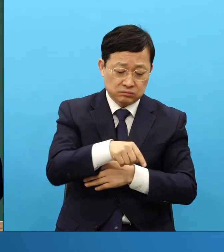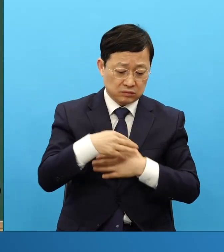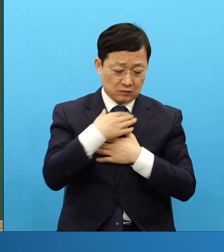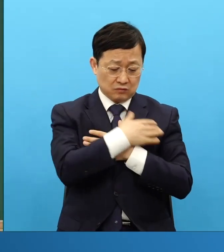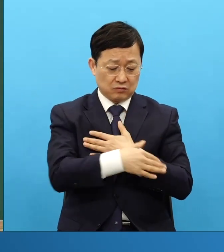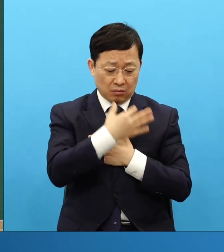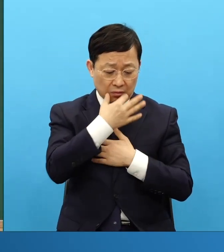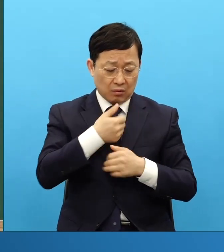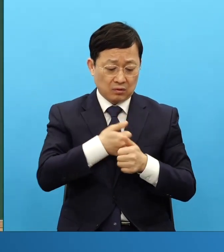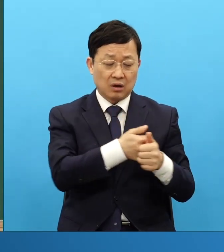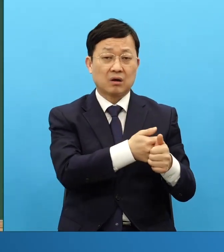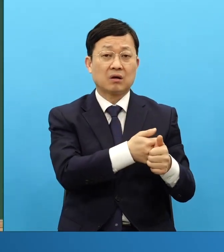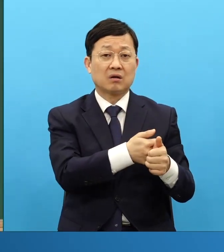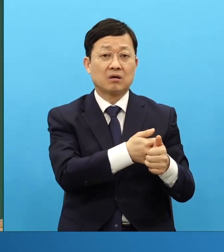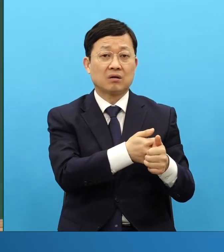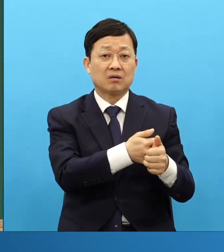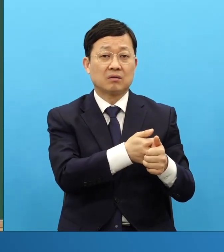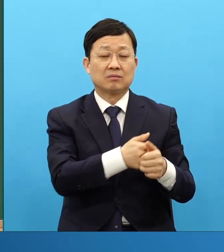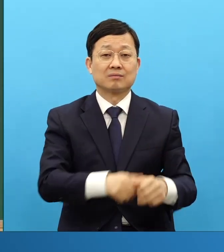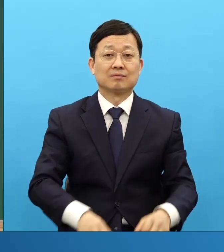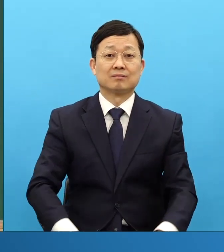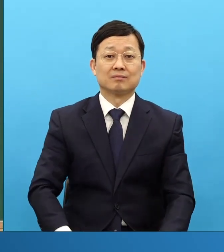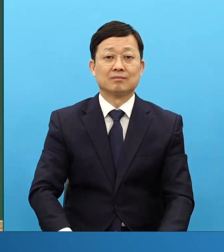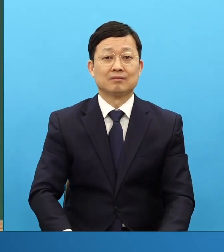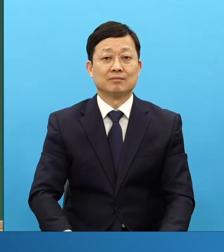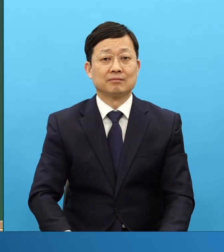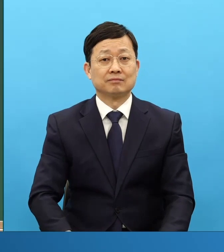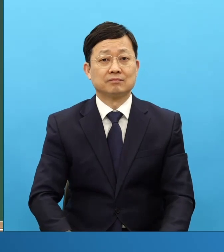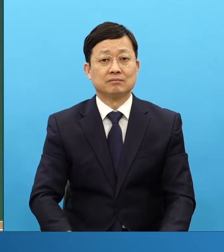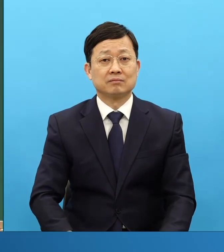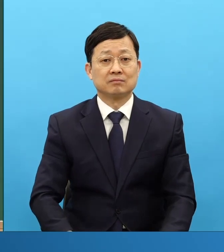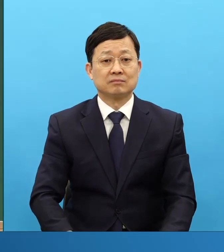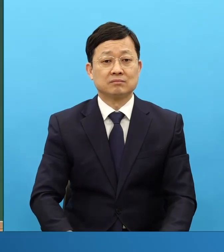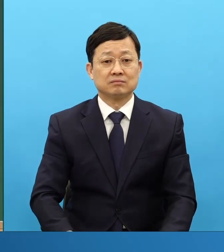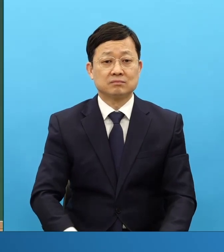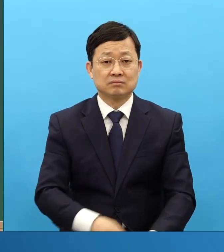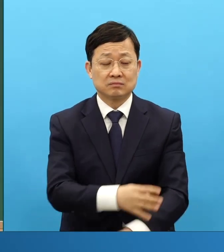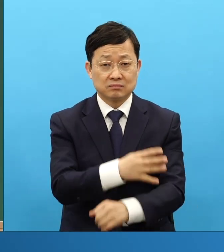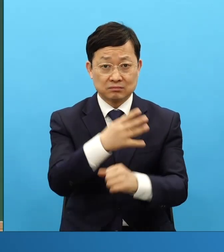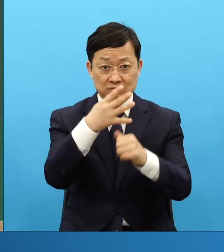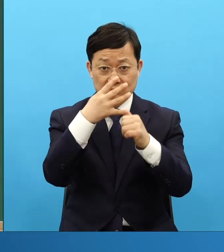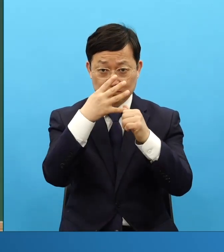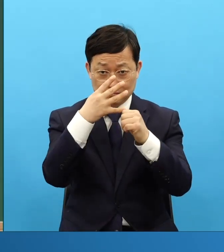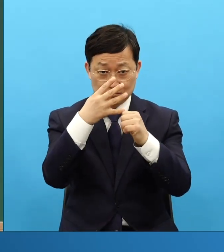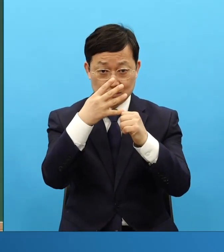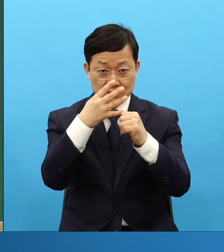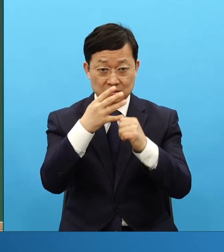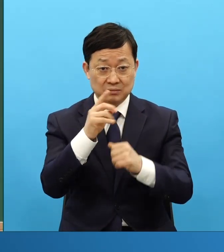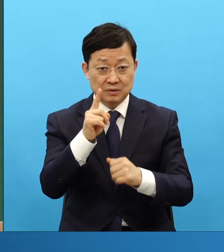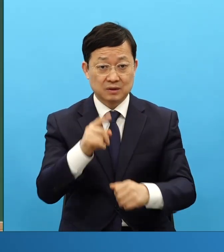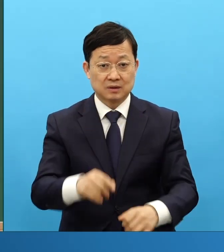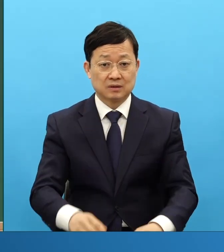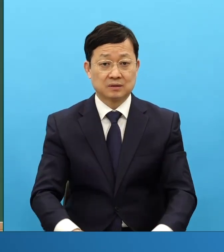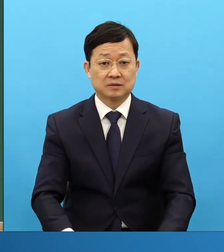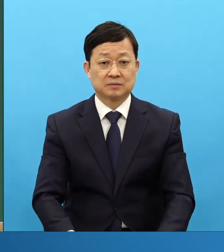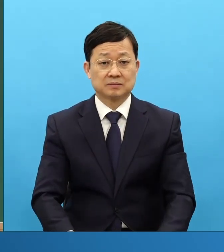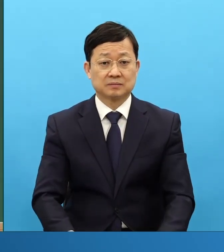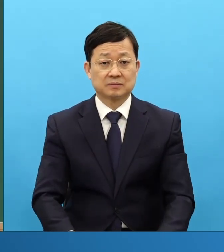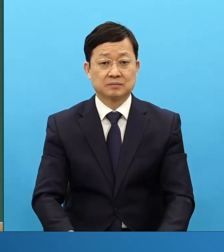have unbelief and they don't believe in it. 그래서 먼저 이거부터 일어나는 겁니다. And that's why this takes place first.